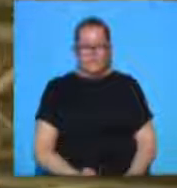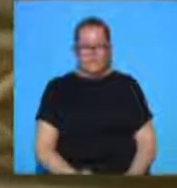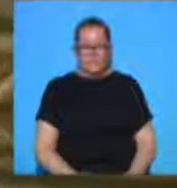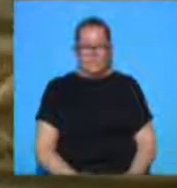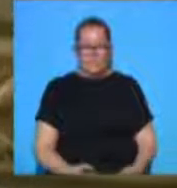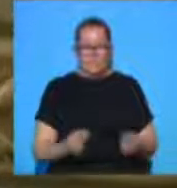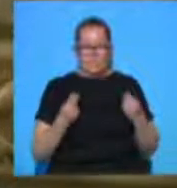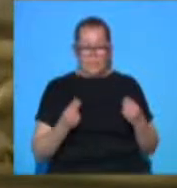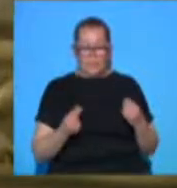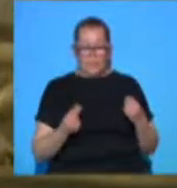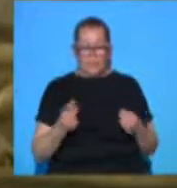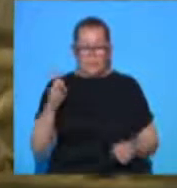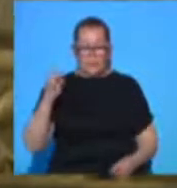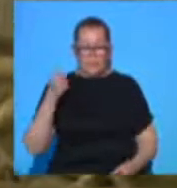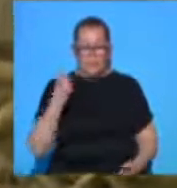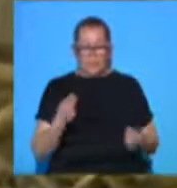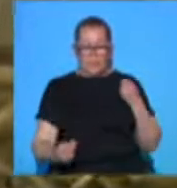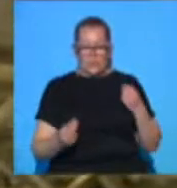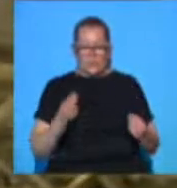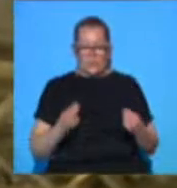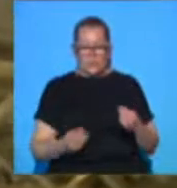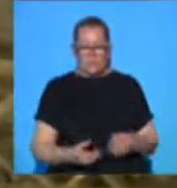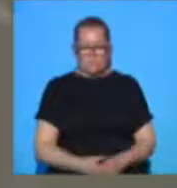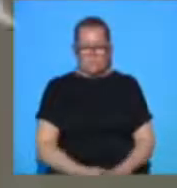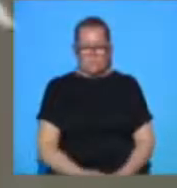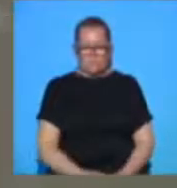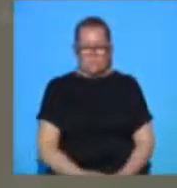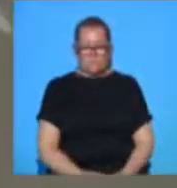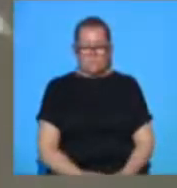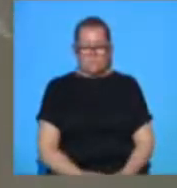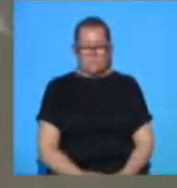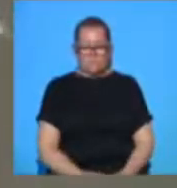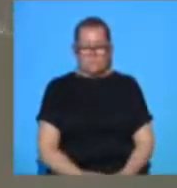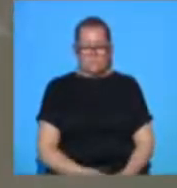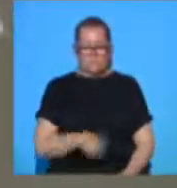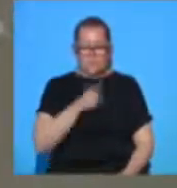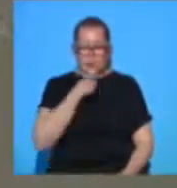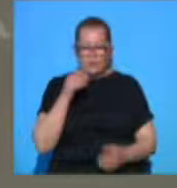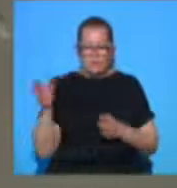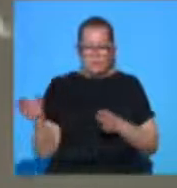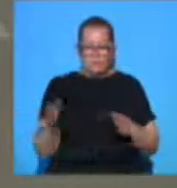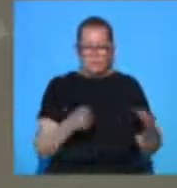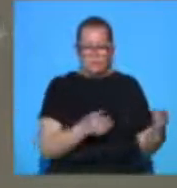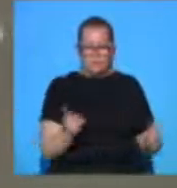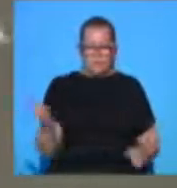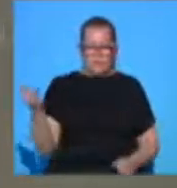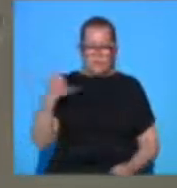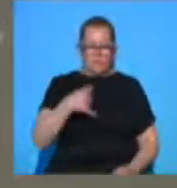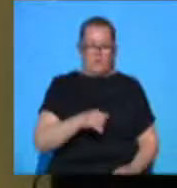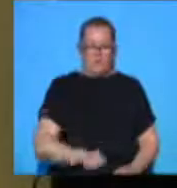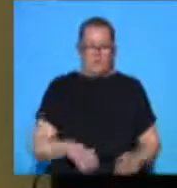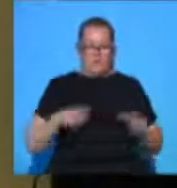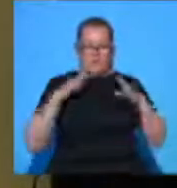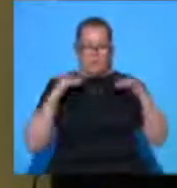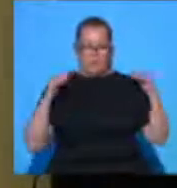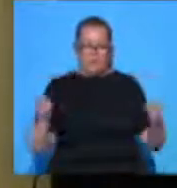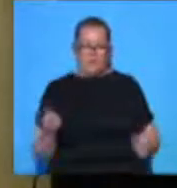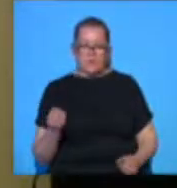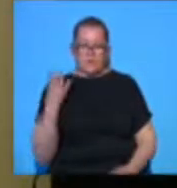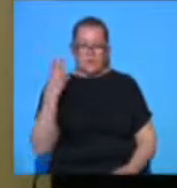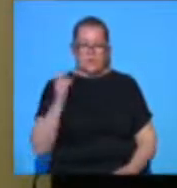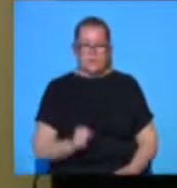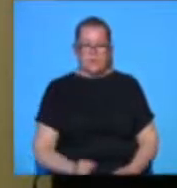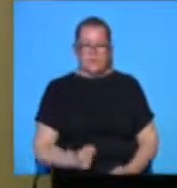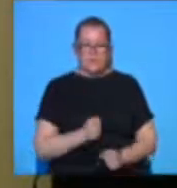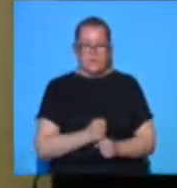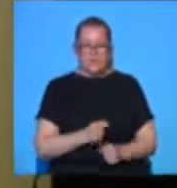și foarte valoros în același timp. De unde și provocarea asta ca să veniți către public cu tot fel de lucruri care să-l facă cât